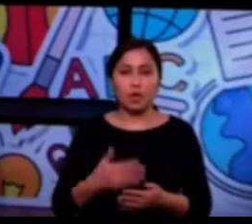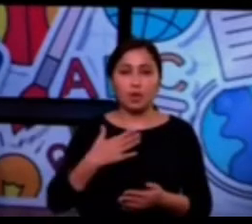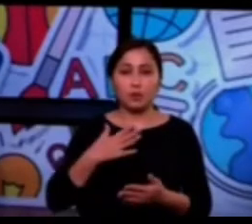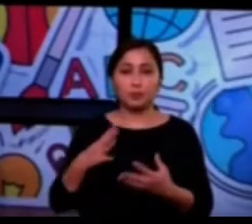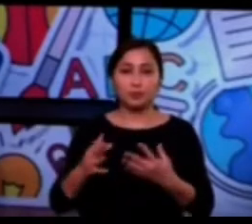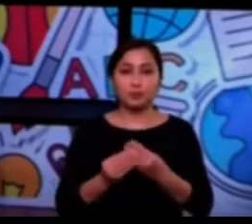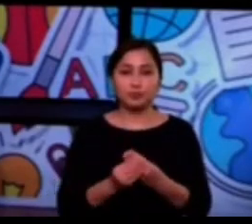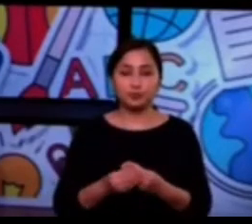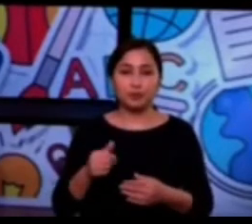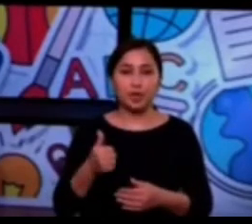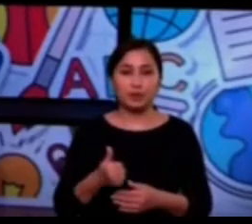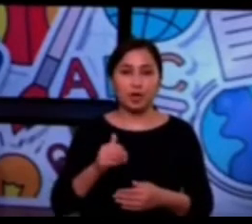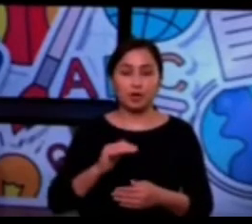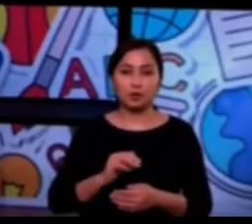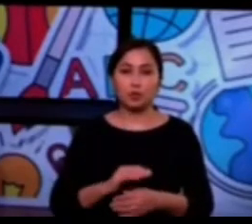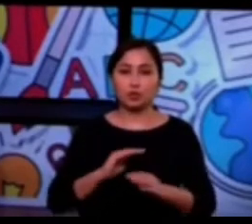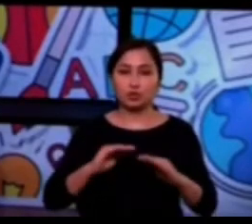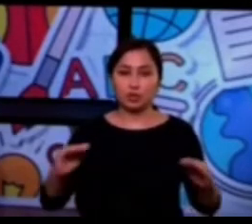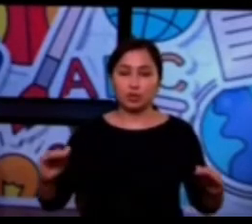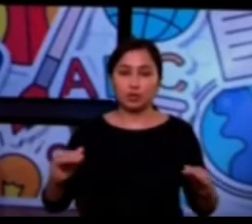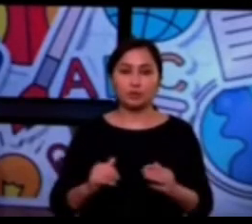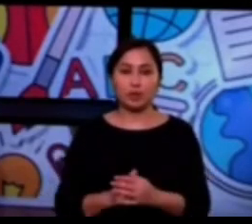Мы хорошие ребята!